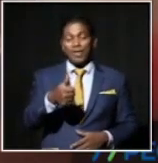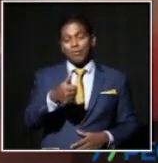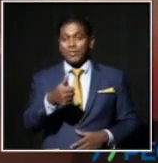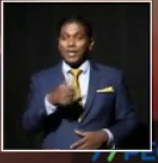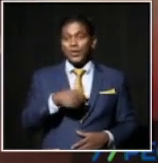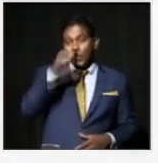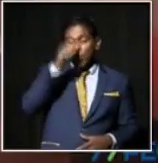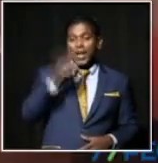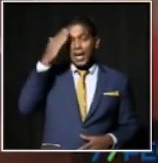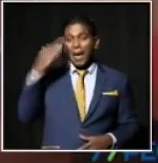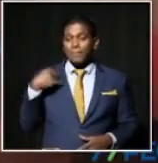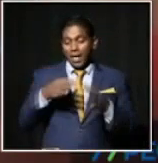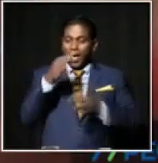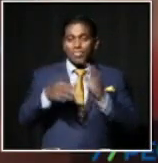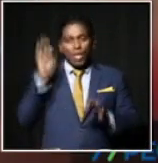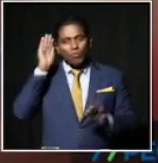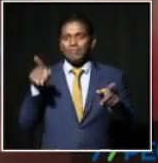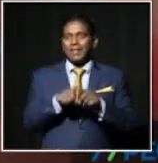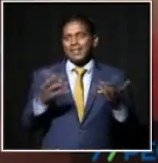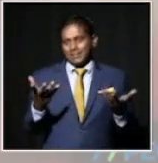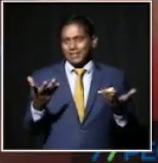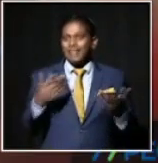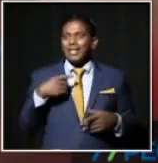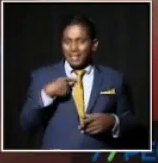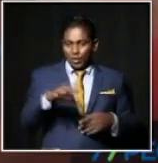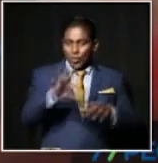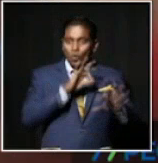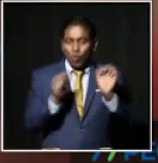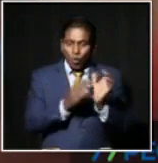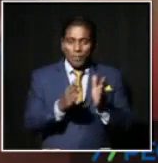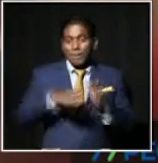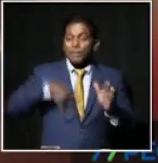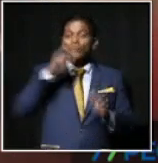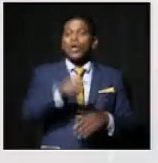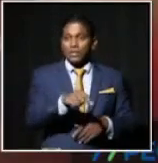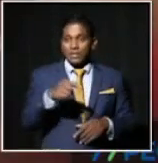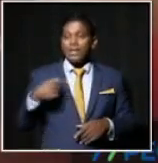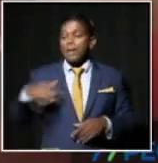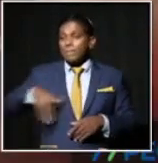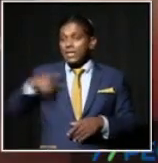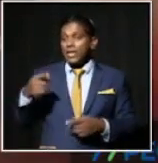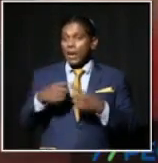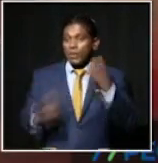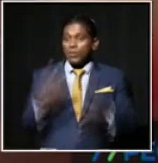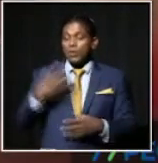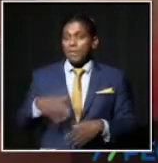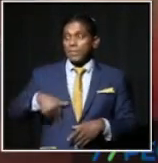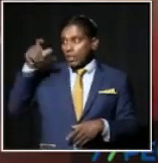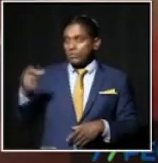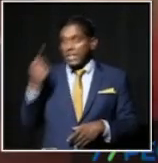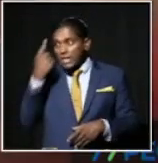මගේ අම්මගෙන් පේන හන්ඩ සිලෙක්කමිටිය සභහපති කවුරු කරයි දන්නේ. පාස්කු ප්‍රහාරේ මහබලකාරයව දයි දන්න සභහපති හැටියට. ඒ